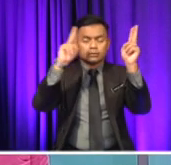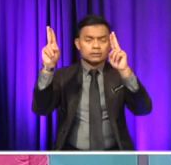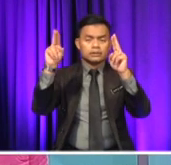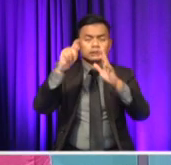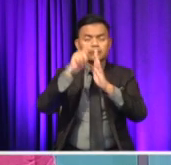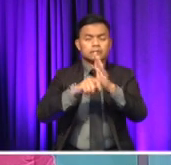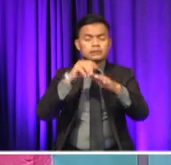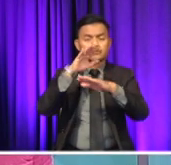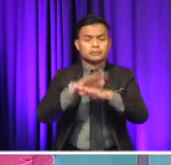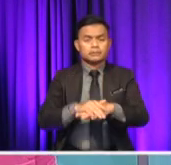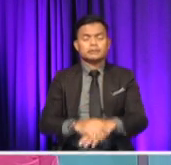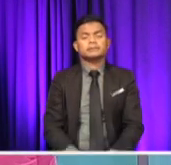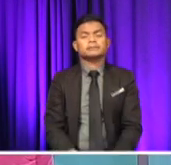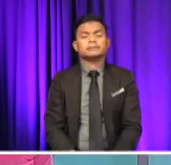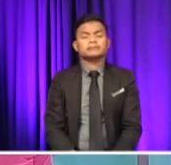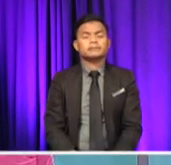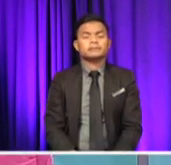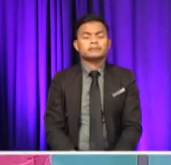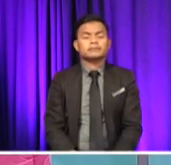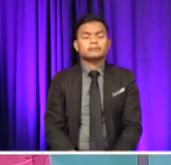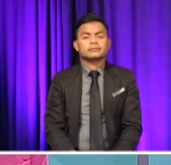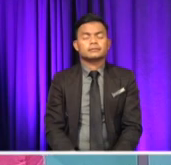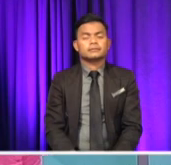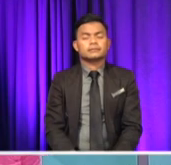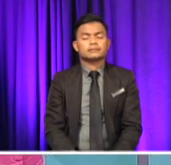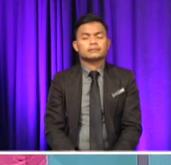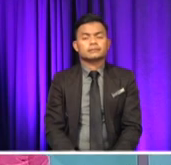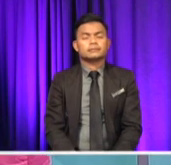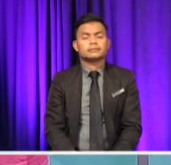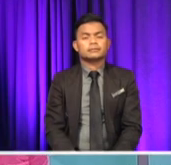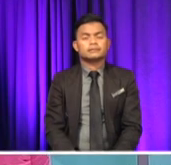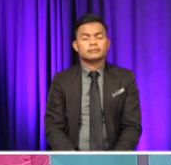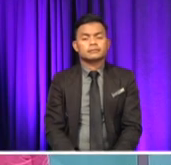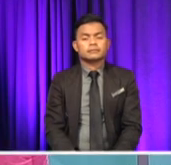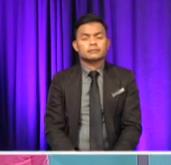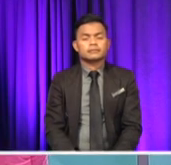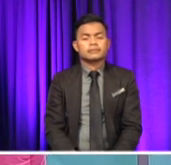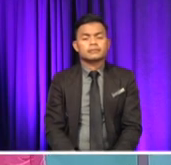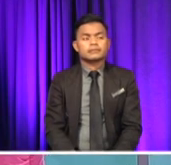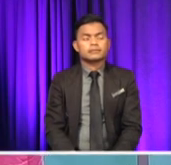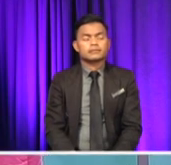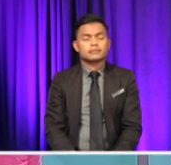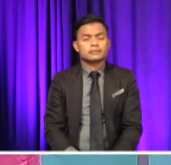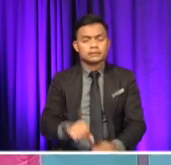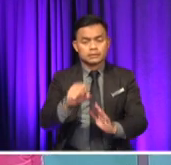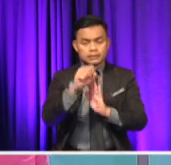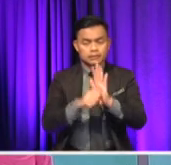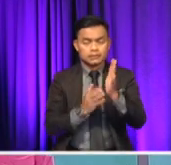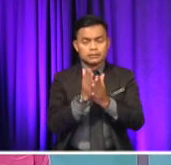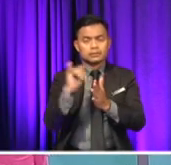perlahan umroh di dalam silinder kita Kawal pada injak kawalan aliran Oke seterusnya